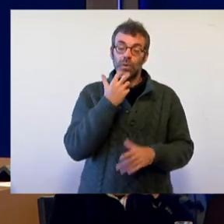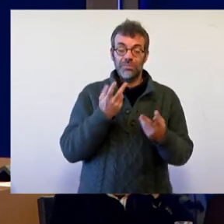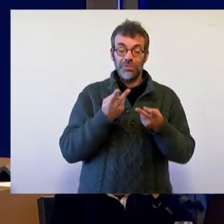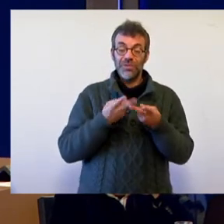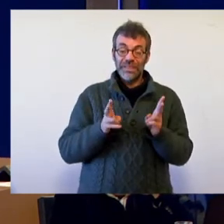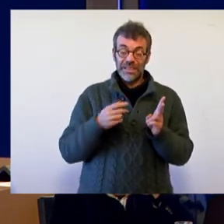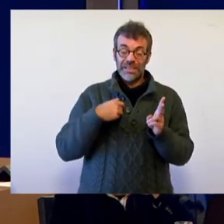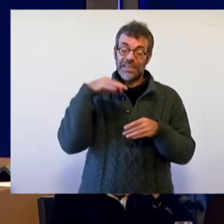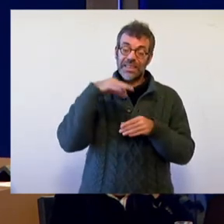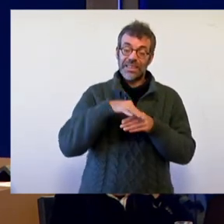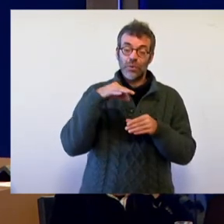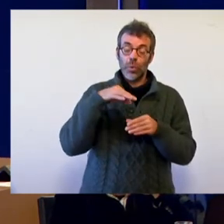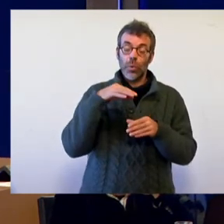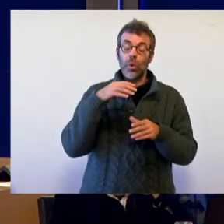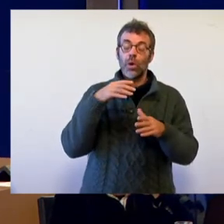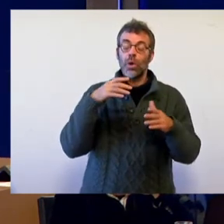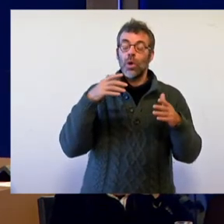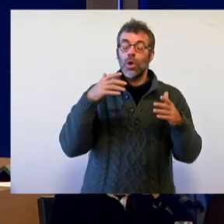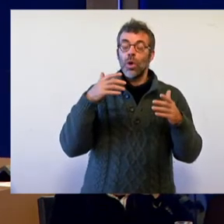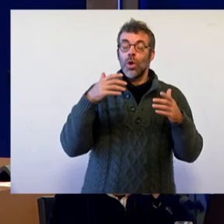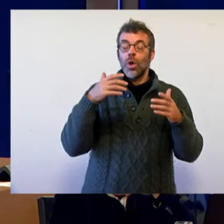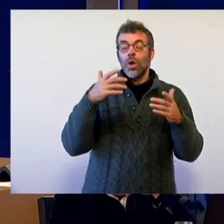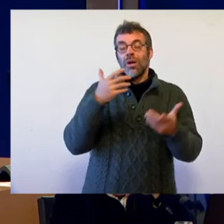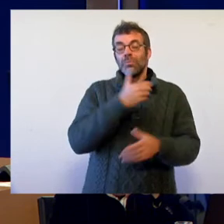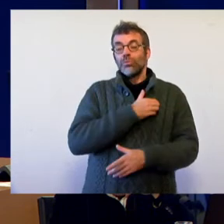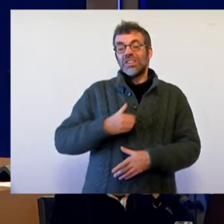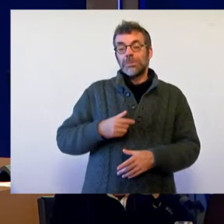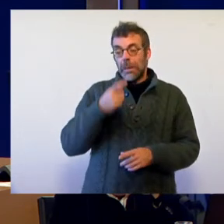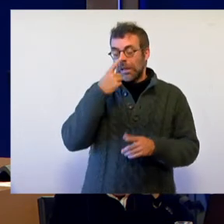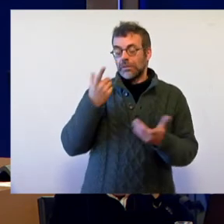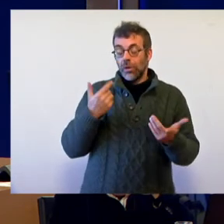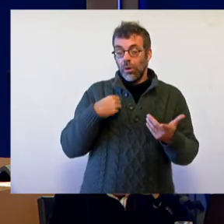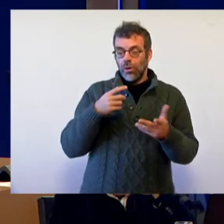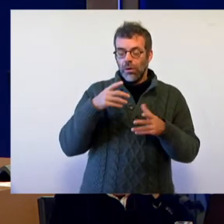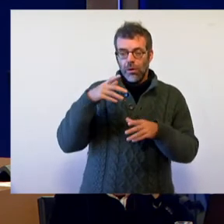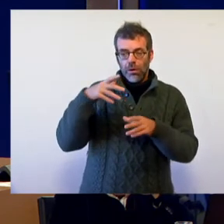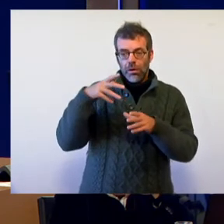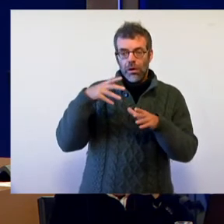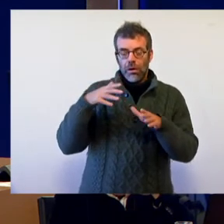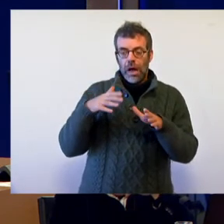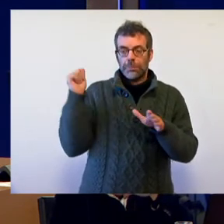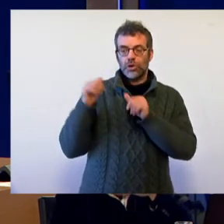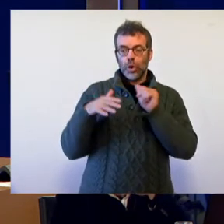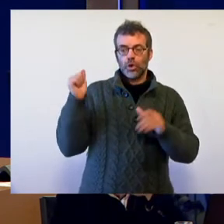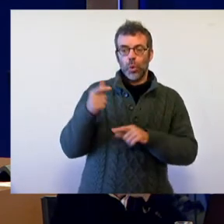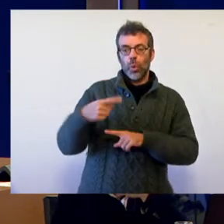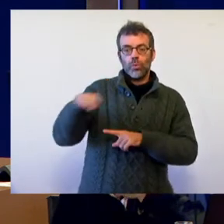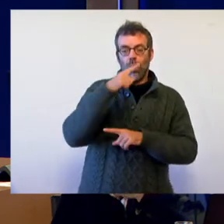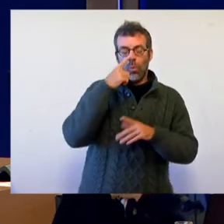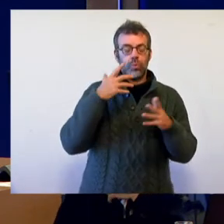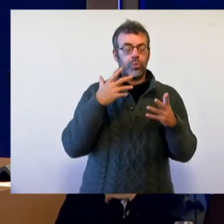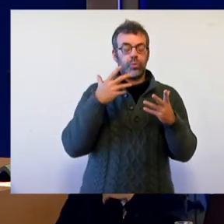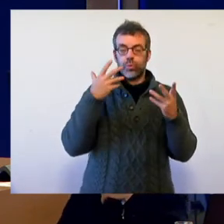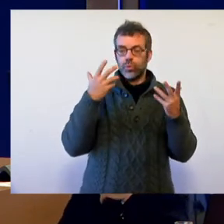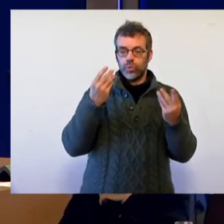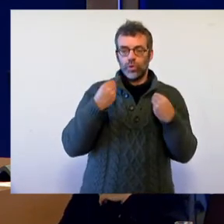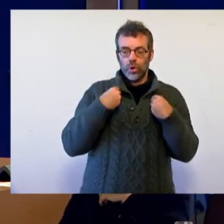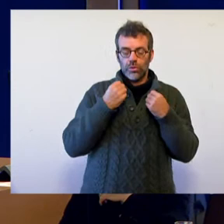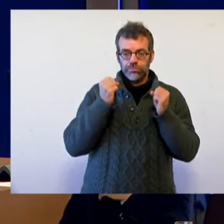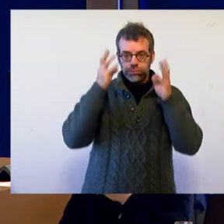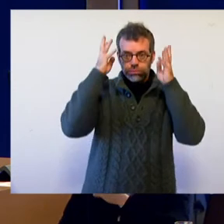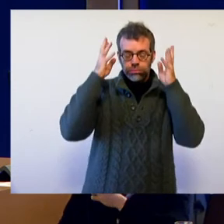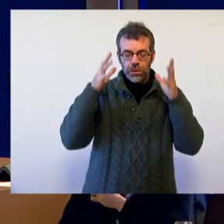élections municipales, départementales, régionales, elle fait froid dans le dos. Et je crois qu'on sera tous d'accord pour le dire. J'ai fait le calcul, c'est en moyenne à Montpellier 100